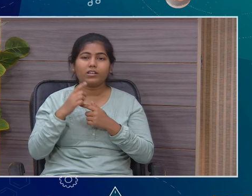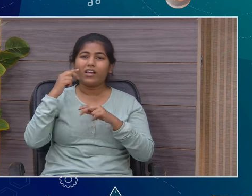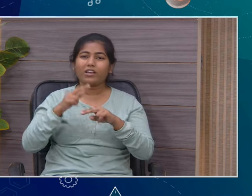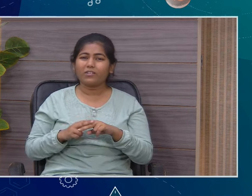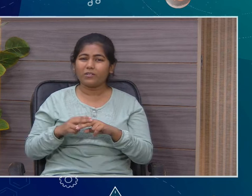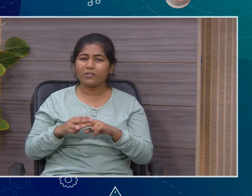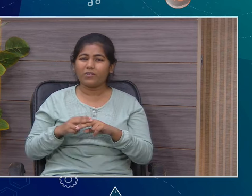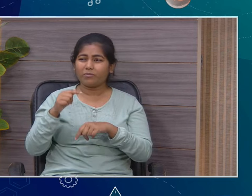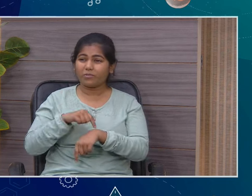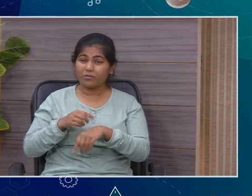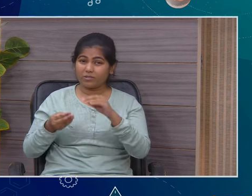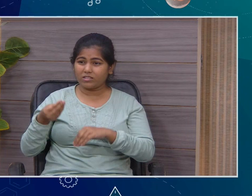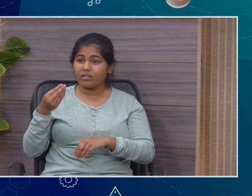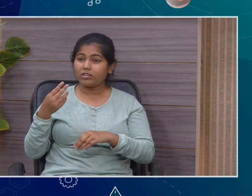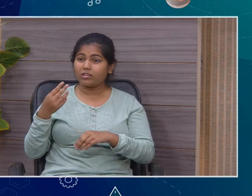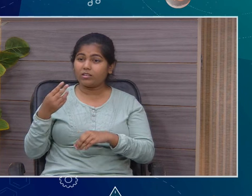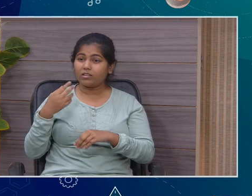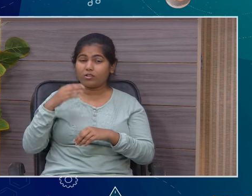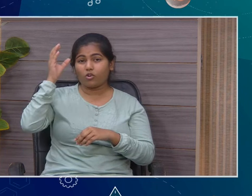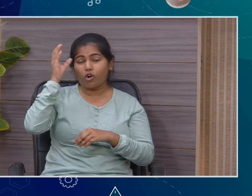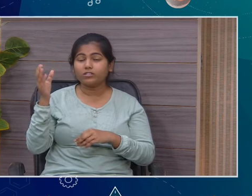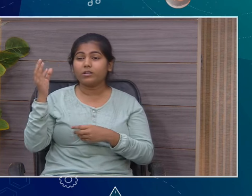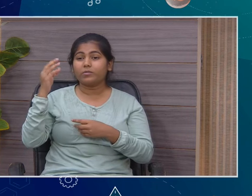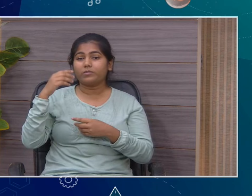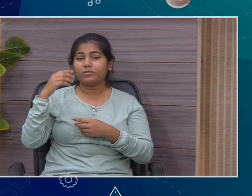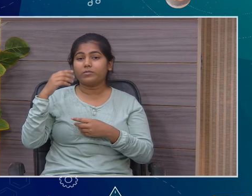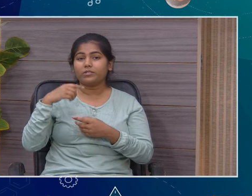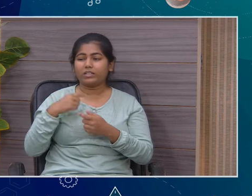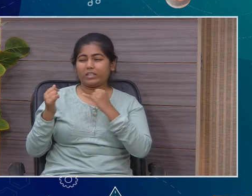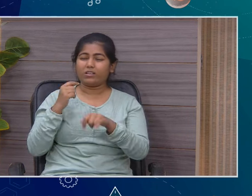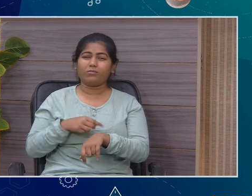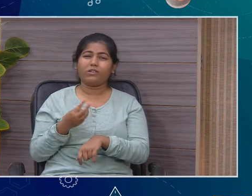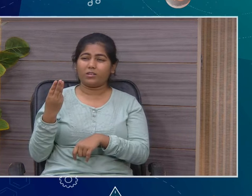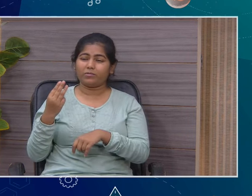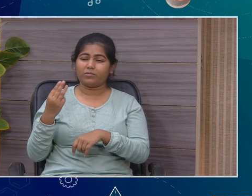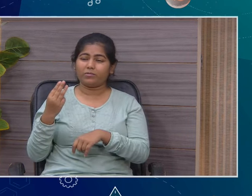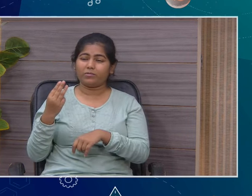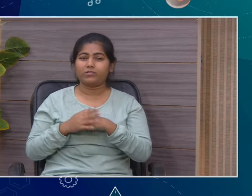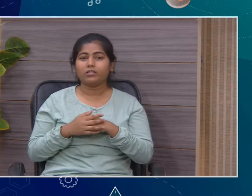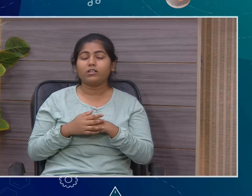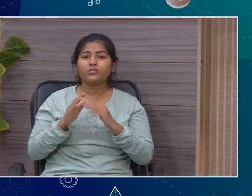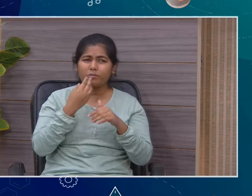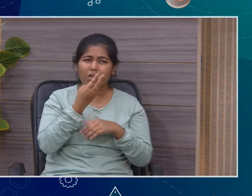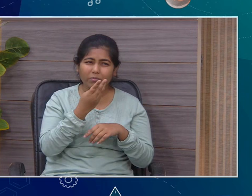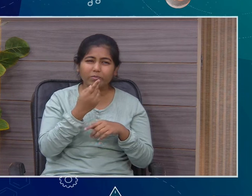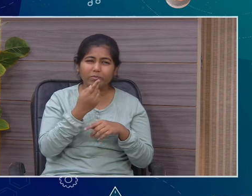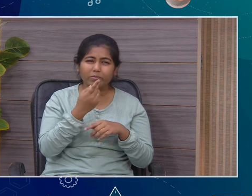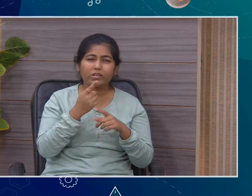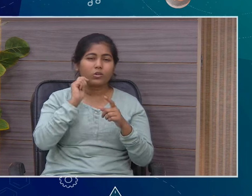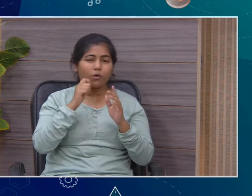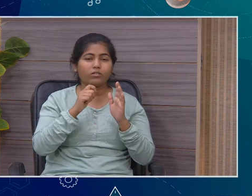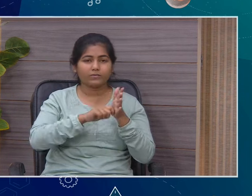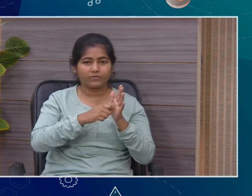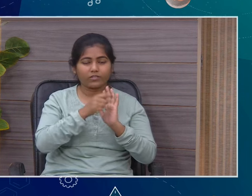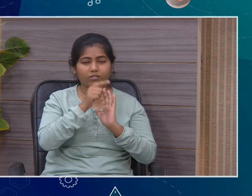अंदाजा देंगे कि कुछ हम एक कॉन्सेप्ट और ले सकते हैं या हमें लास्ट, क्योंकि आपके पास सिर्फ 3 मिनट का समय है. ओके. कि हमें कीवर्ड्स और वो भी लेने हैं, वो हम कर लेंगे. आप ठीक